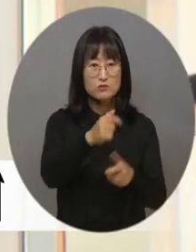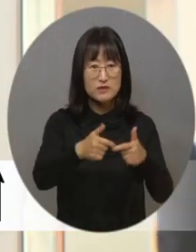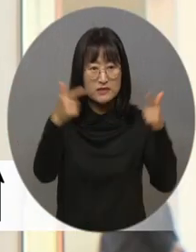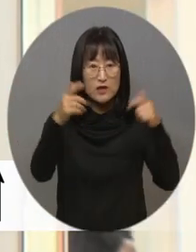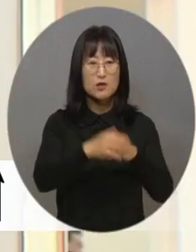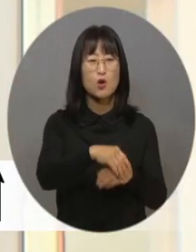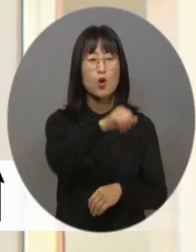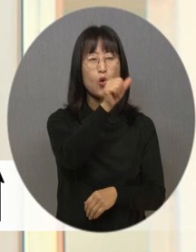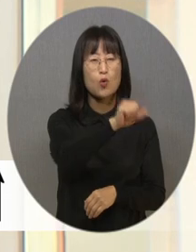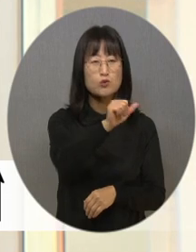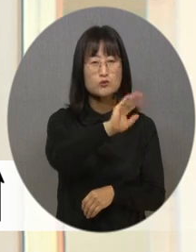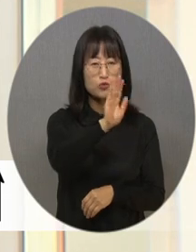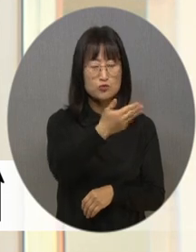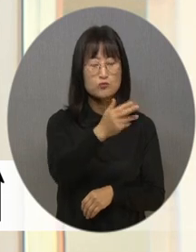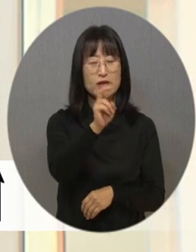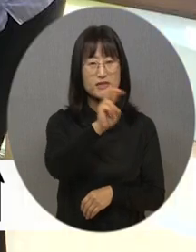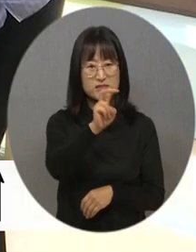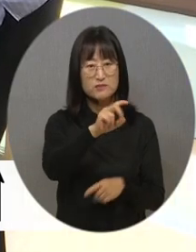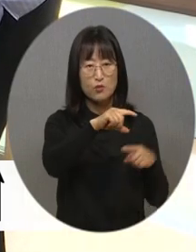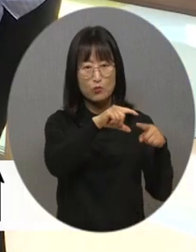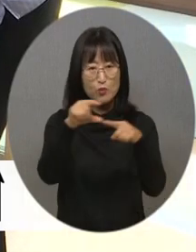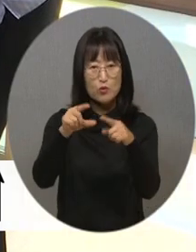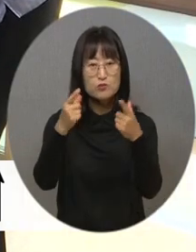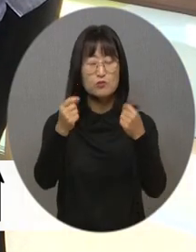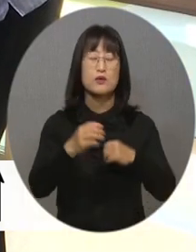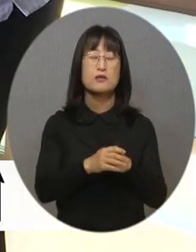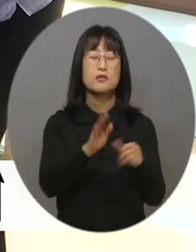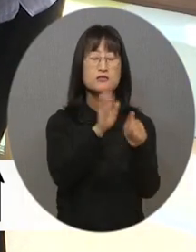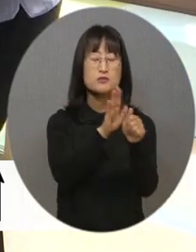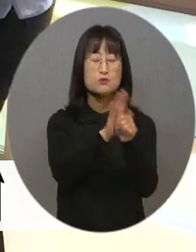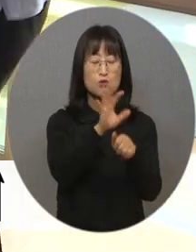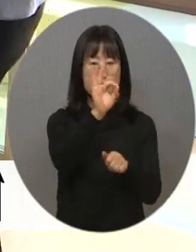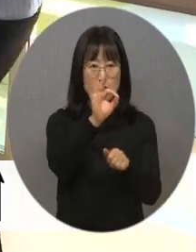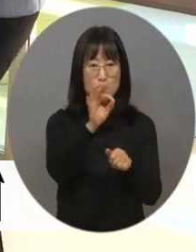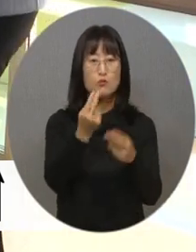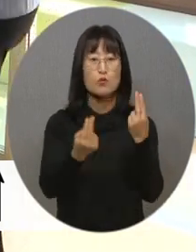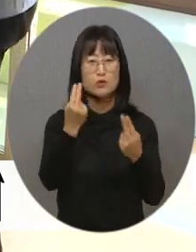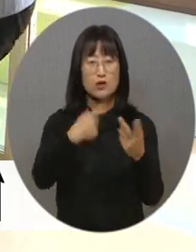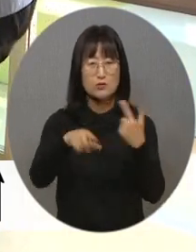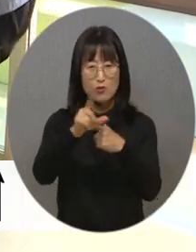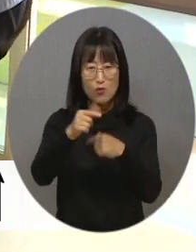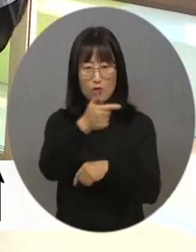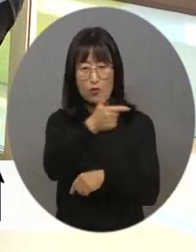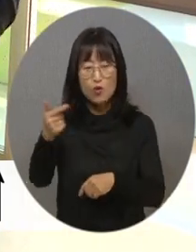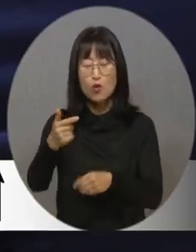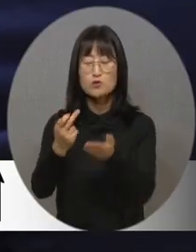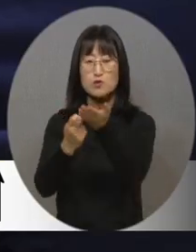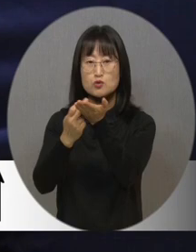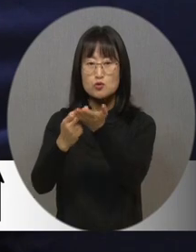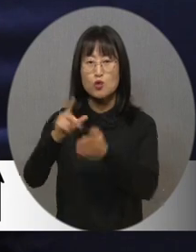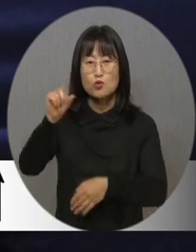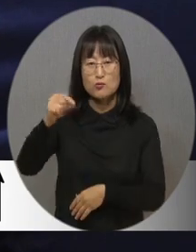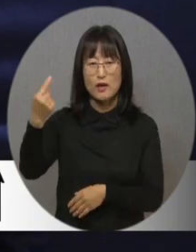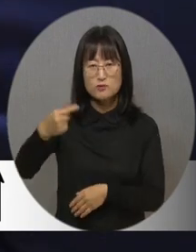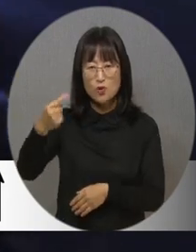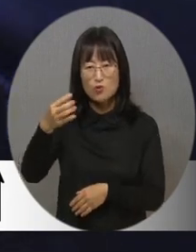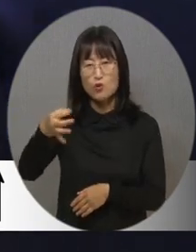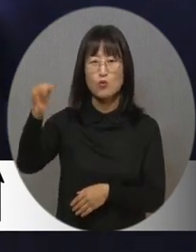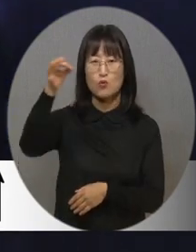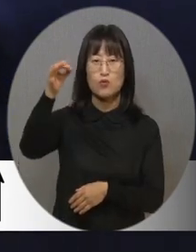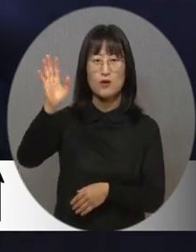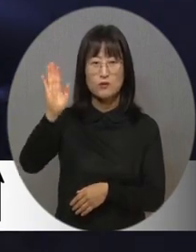약 5920 지원금 인상 폭보다 컸으며 제주도는 평균 단가가 무려 1,000원 이상